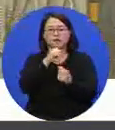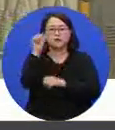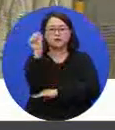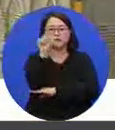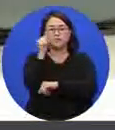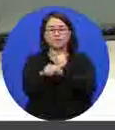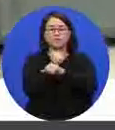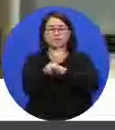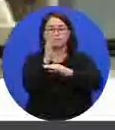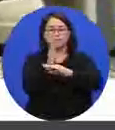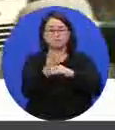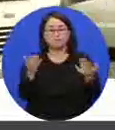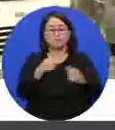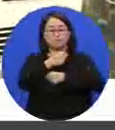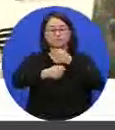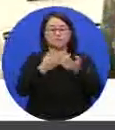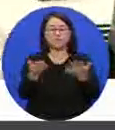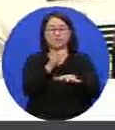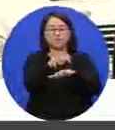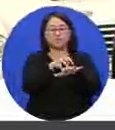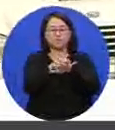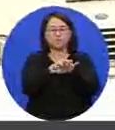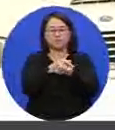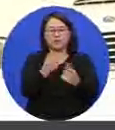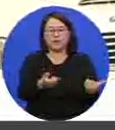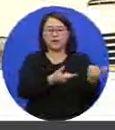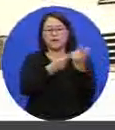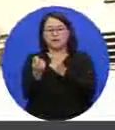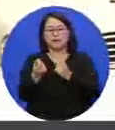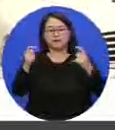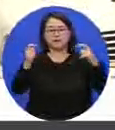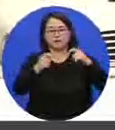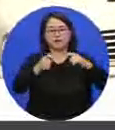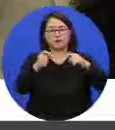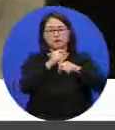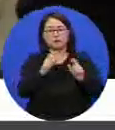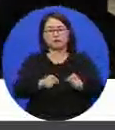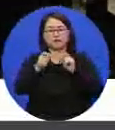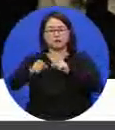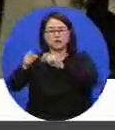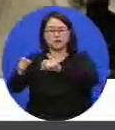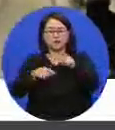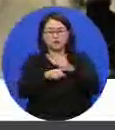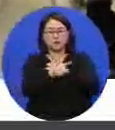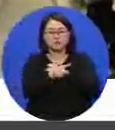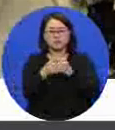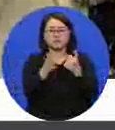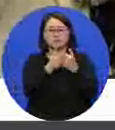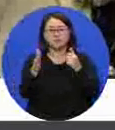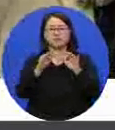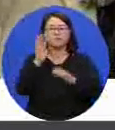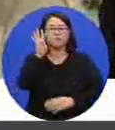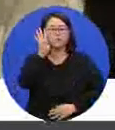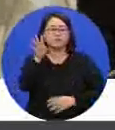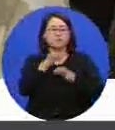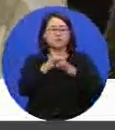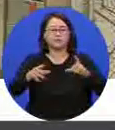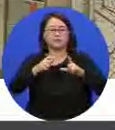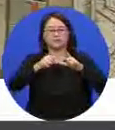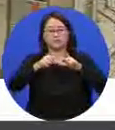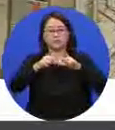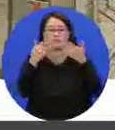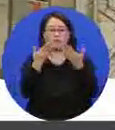전주 시내버스 노조는 단체 협상이 지연되는 것을 이유로 당초 오늘부터 30일까지 나흘 동안 부분 파업을